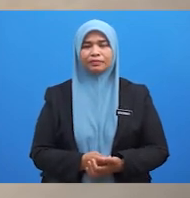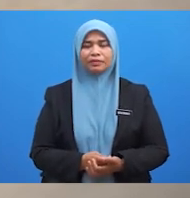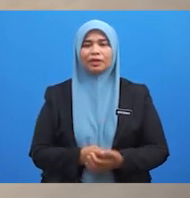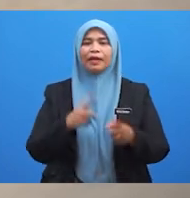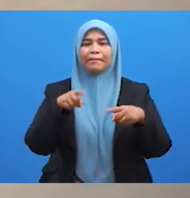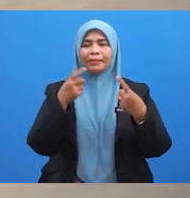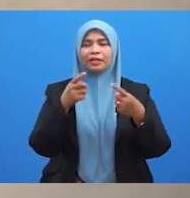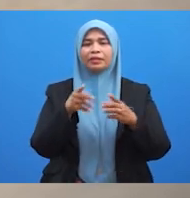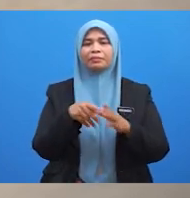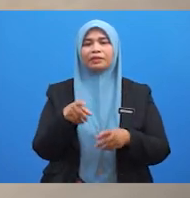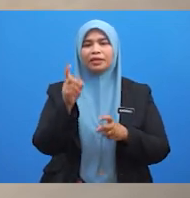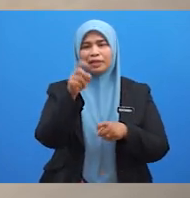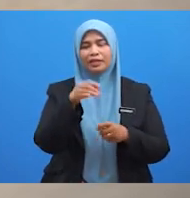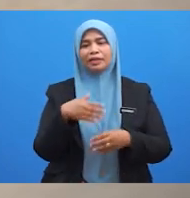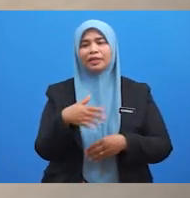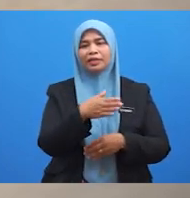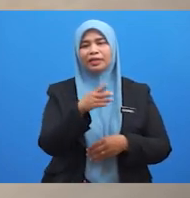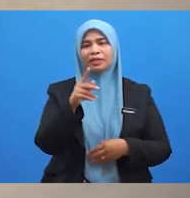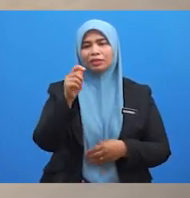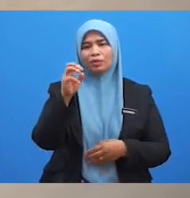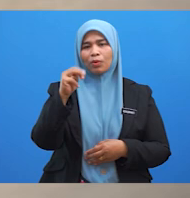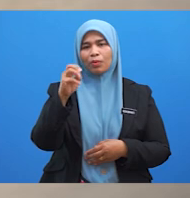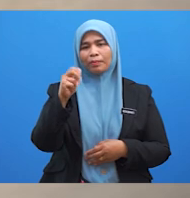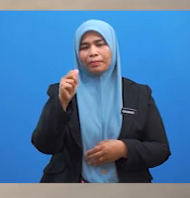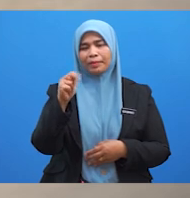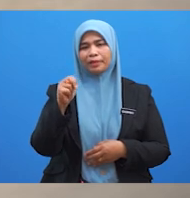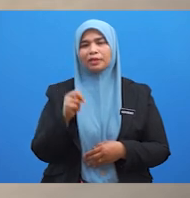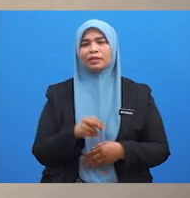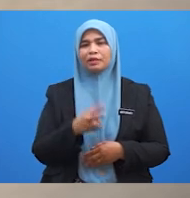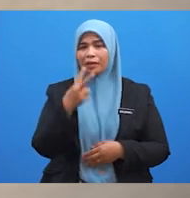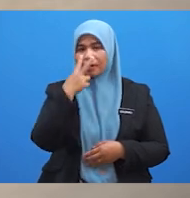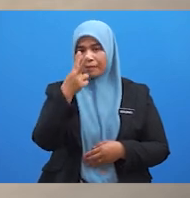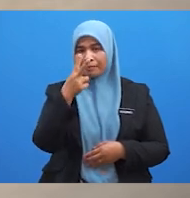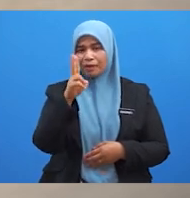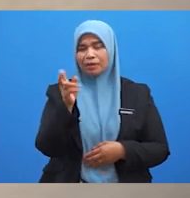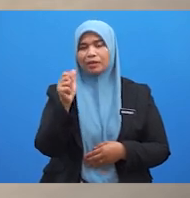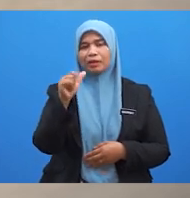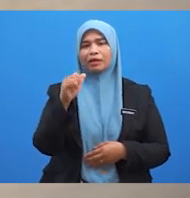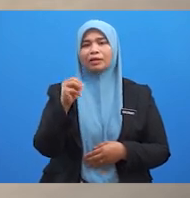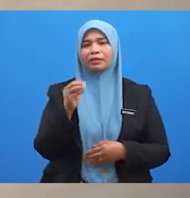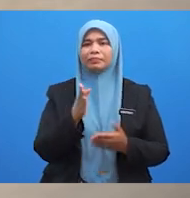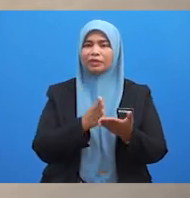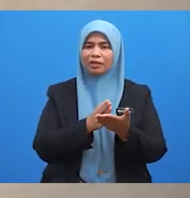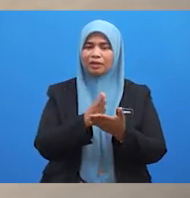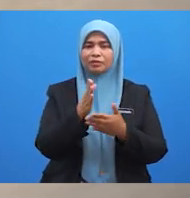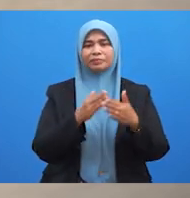Pergi mengail si ikan toman, ternampak halim terus